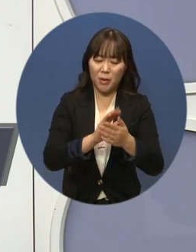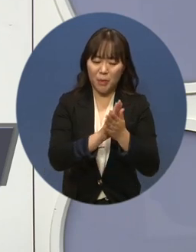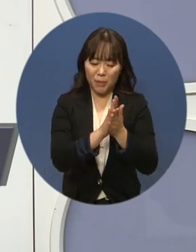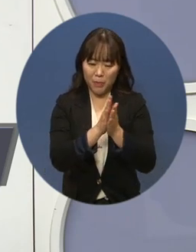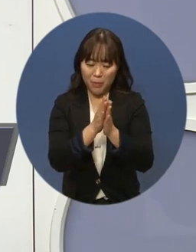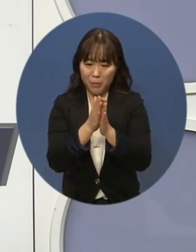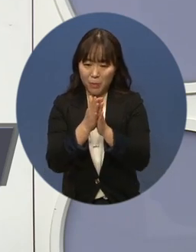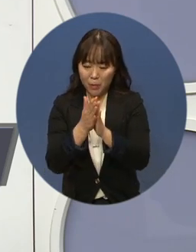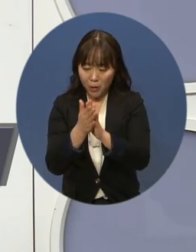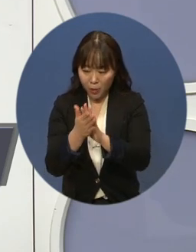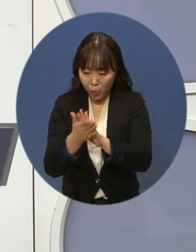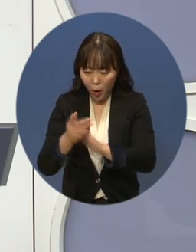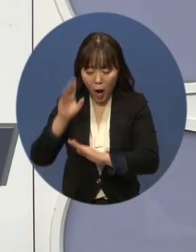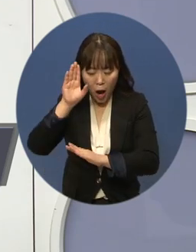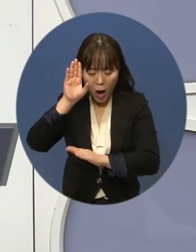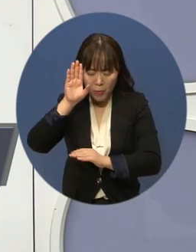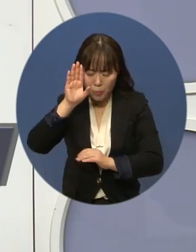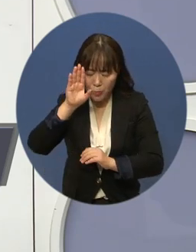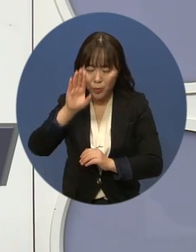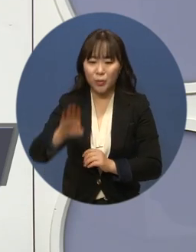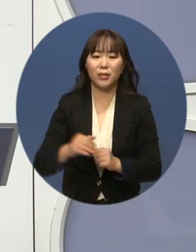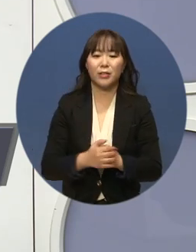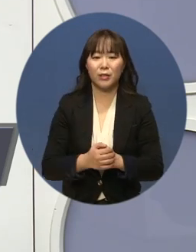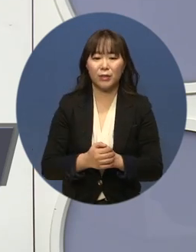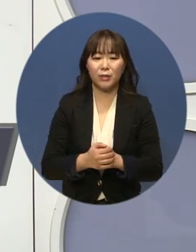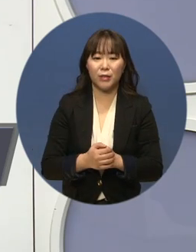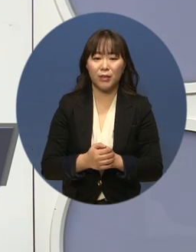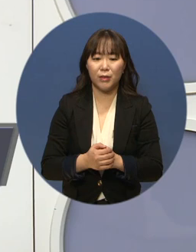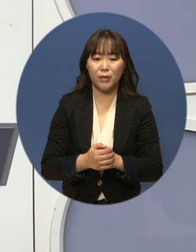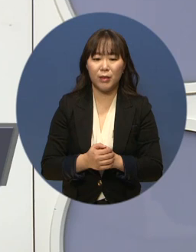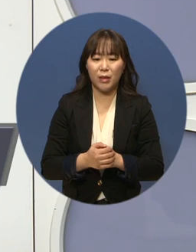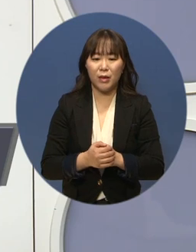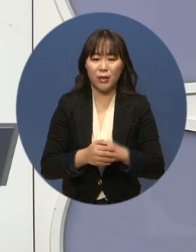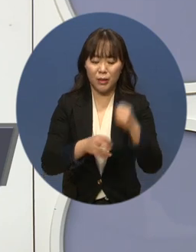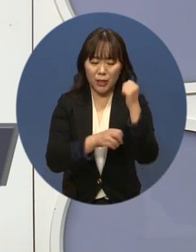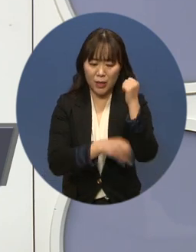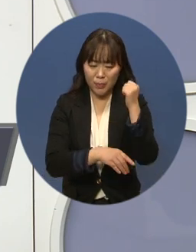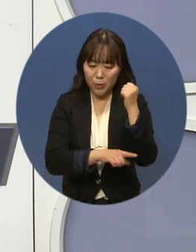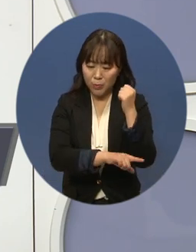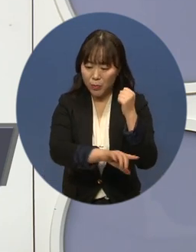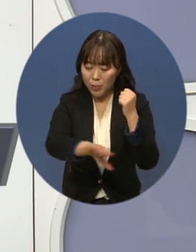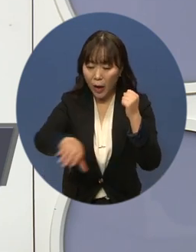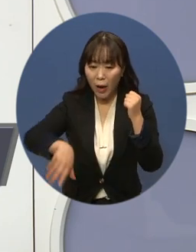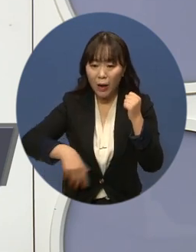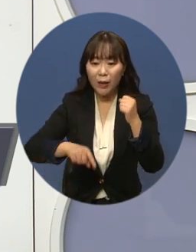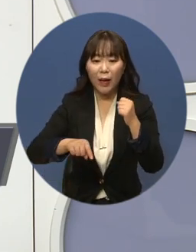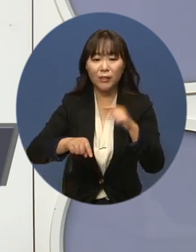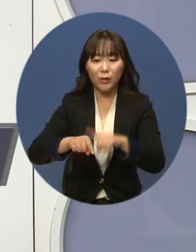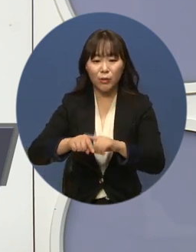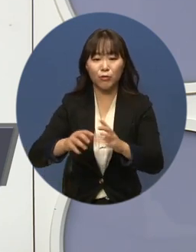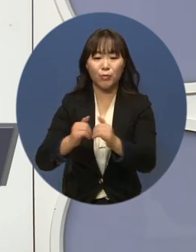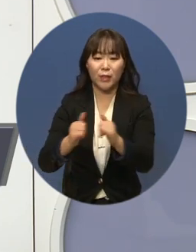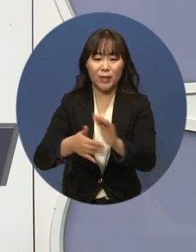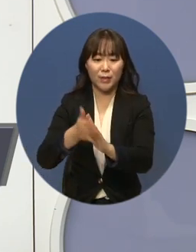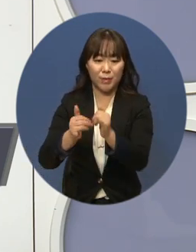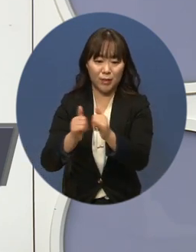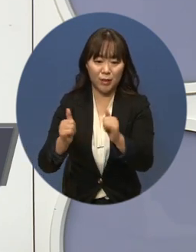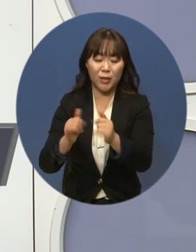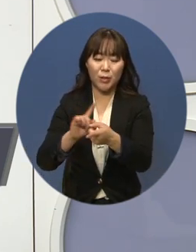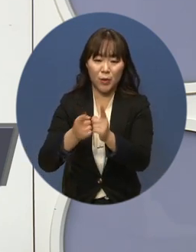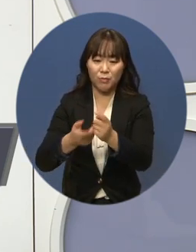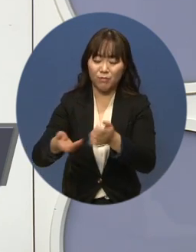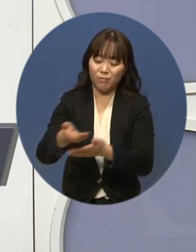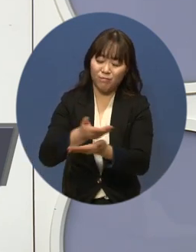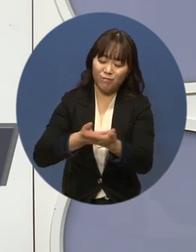있고 앞으로 시대는 이 풀뿌리 현장에서 그야말로 이런 국민과 시민들과